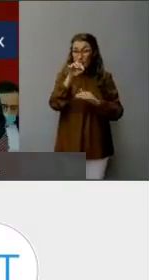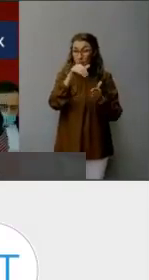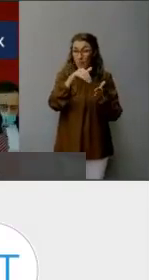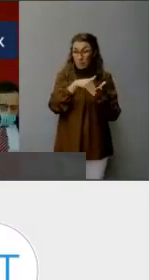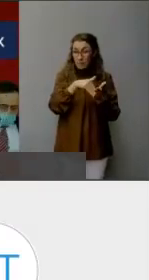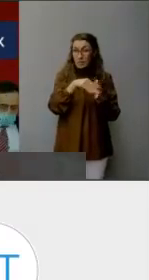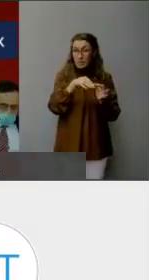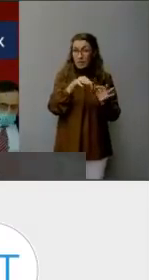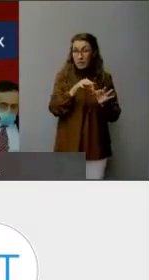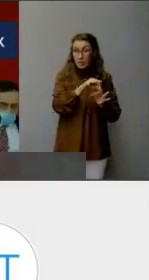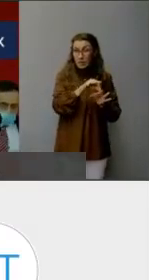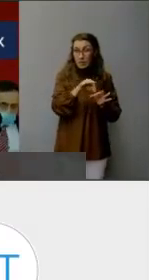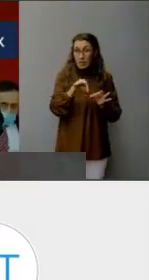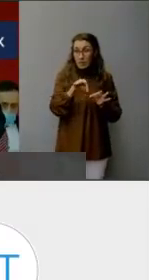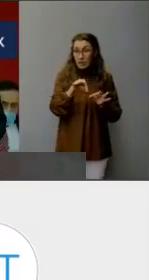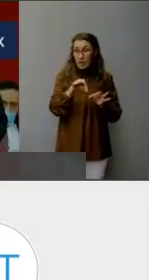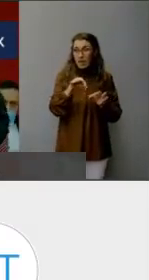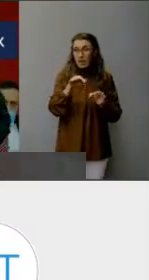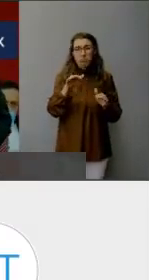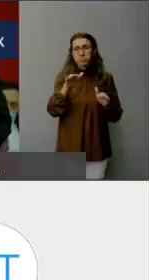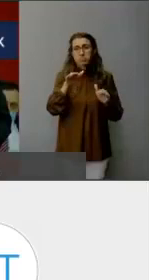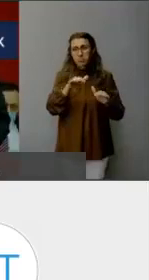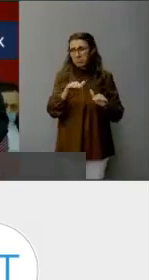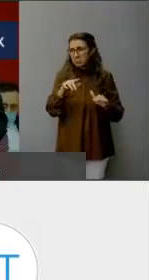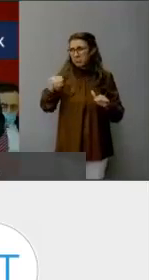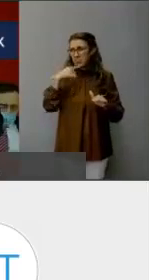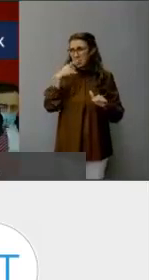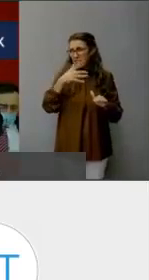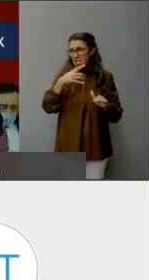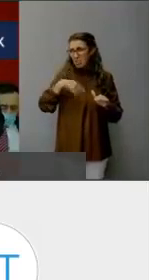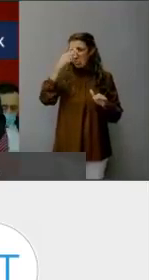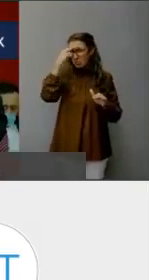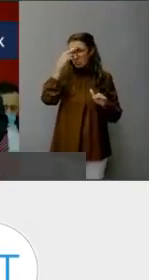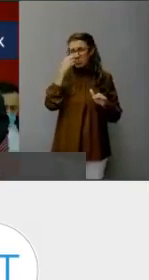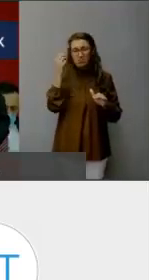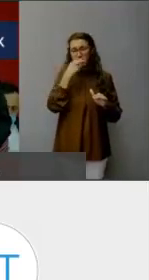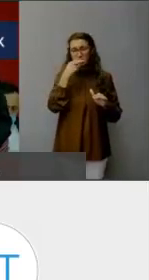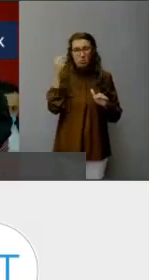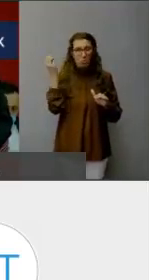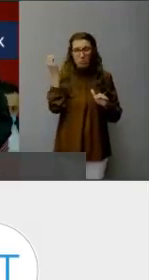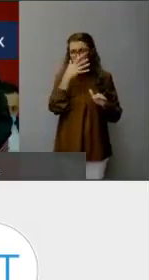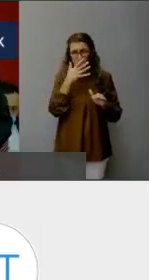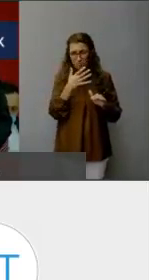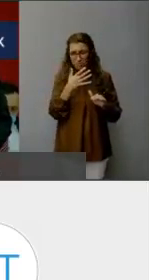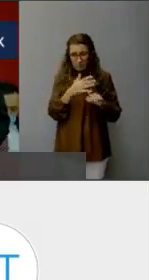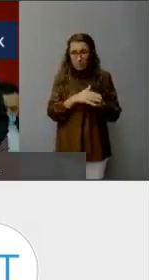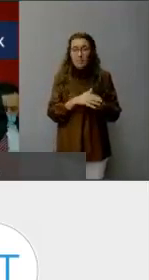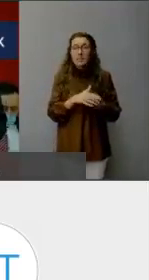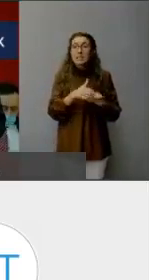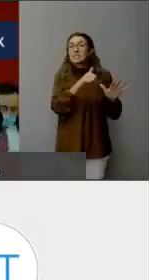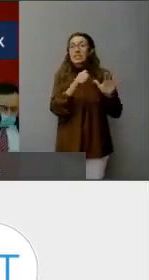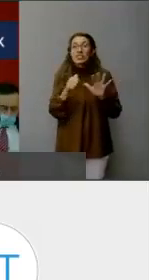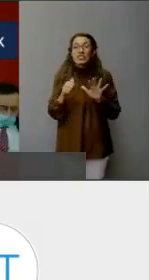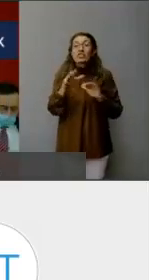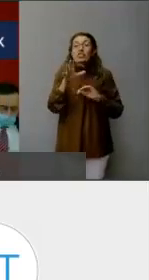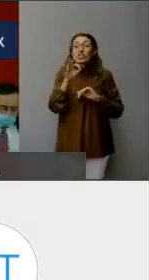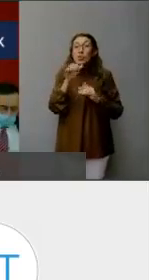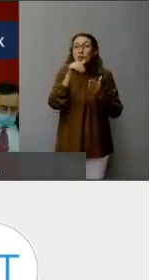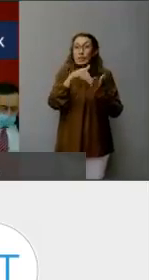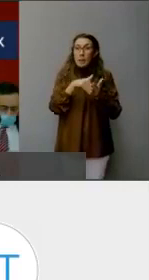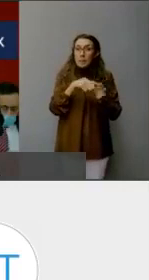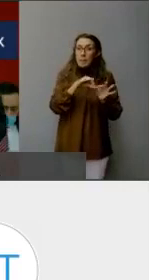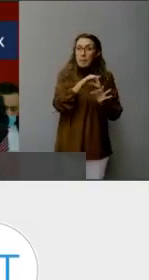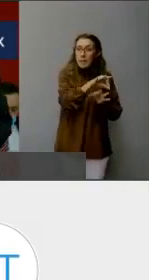quella che avete detto voi e non mi ricordo mai il nome contiamo queste 600.000 350mila metri quadrati con questi verranno